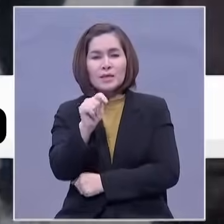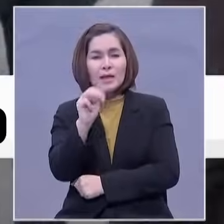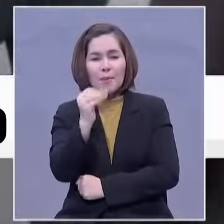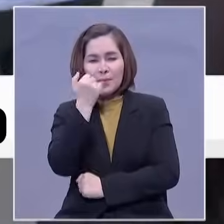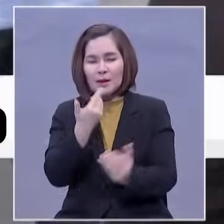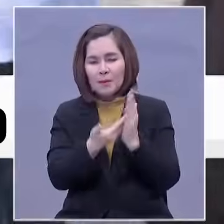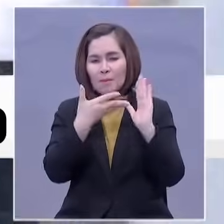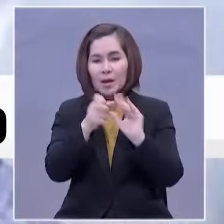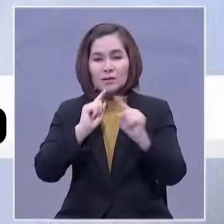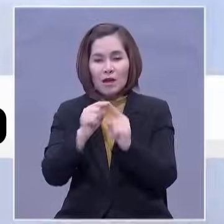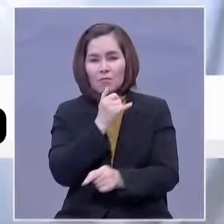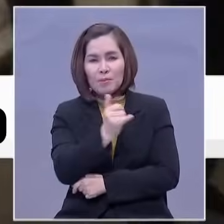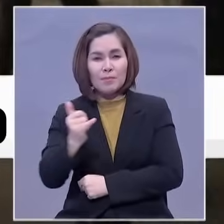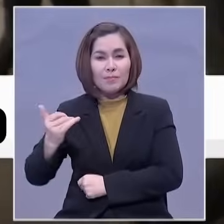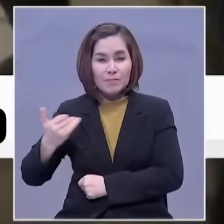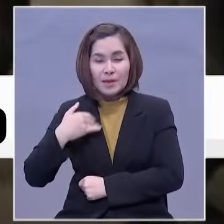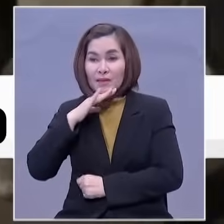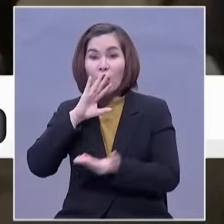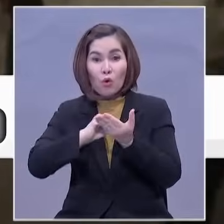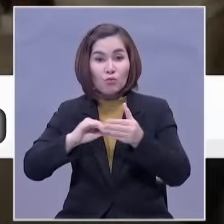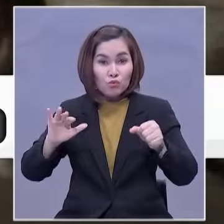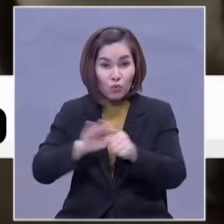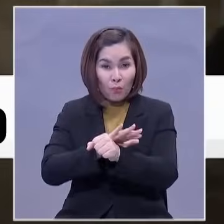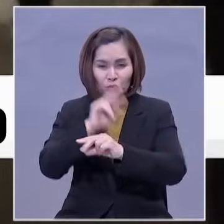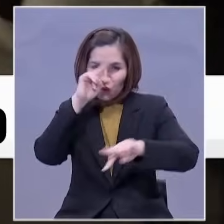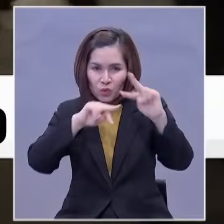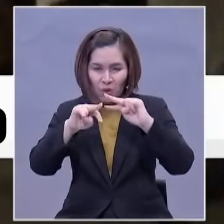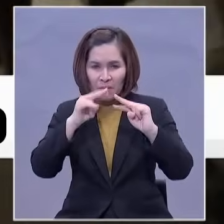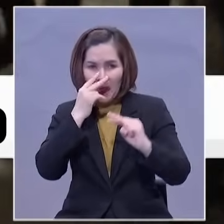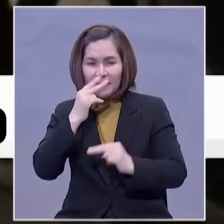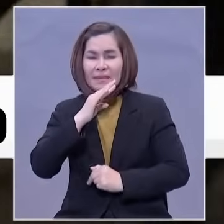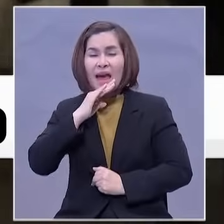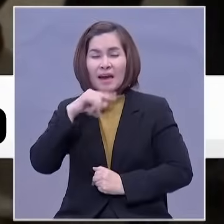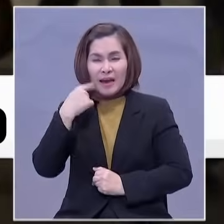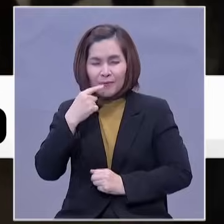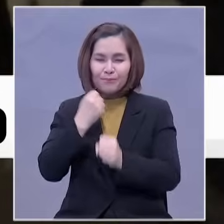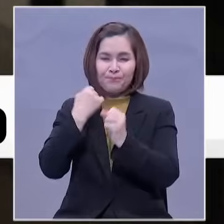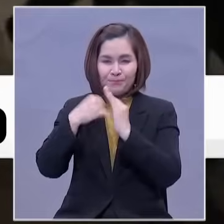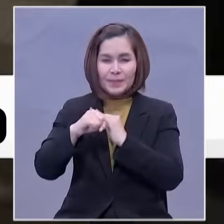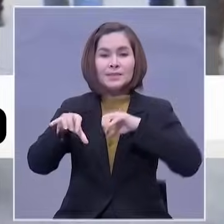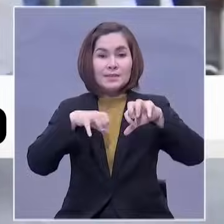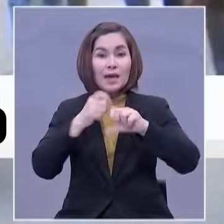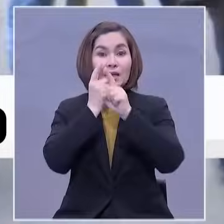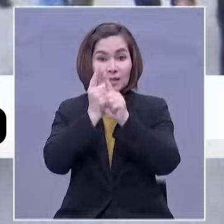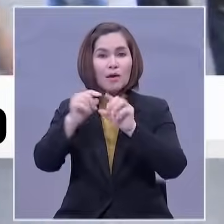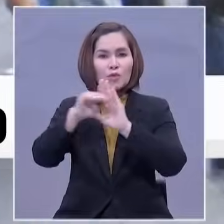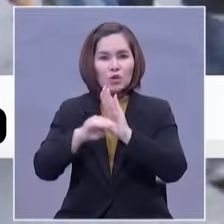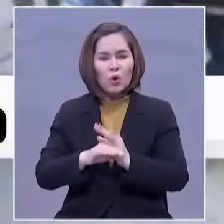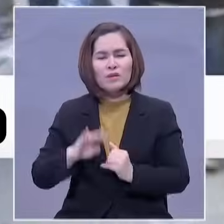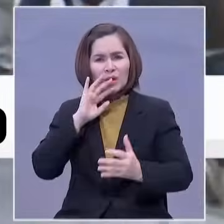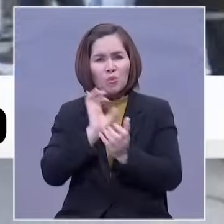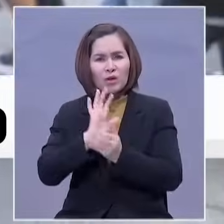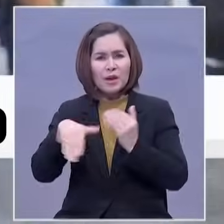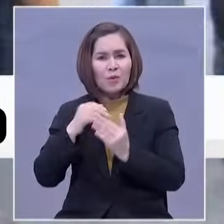จะได้ดำเนินการกับตำรวจทั้งทางวินัยและทางอาญาถ้าพบว่ามีการกระทำความผิดจริงสำหรับ7ตำรวจสืบสวน